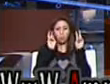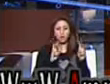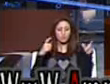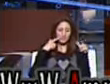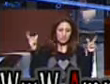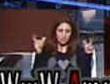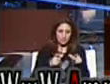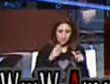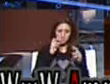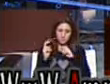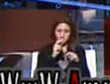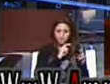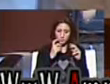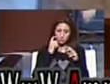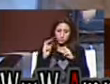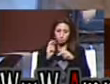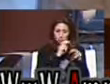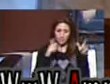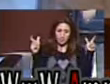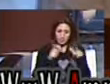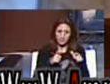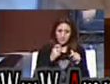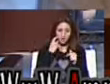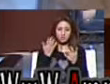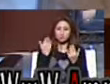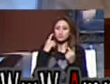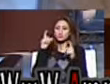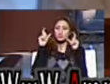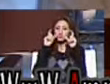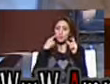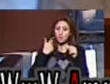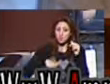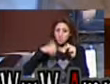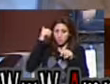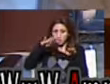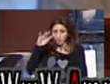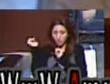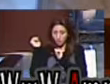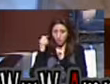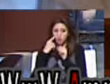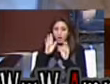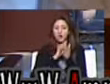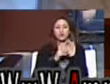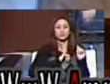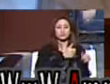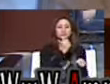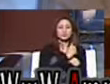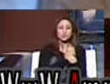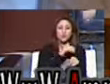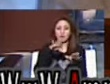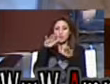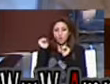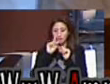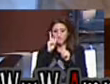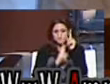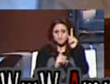موسع لاعضاء النيابه العامه وهيشاركنا فيه زملائنا من القضاء. هننتظر في خلال تلك الفتره موقف مجلس القضاء الاعلى، هنعرض عليه التوقعات التي تم جمعها